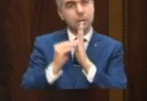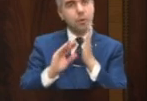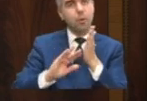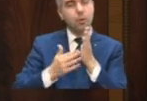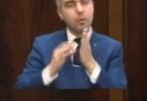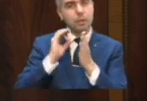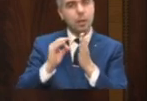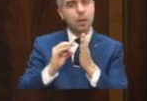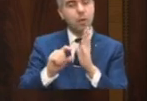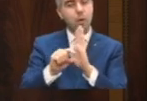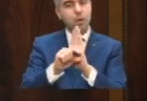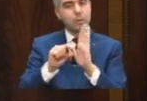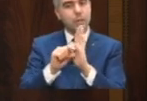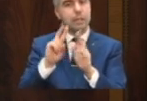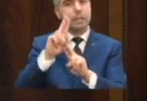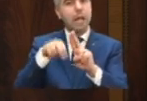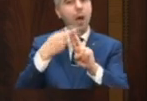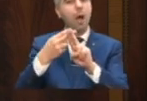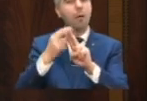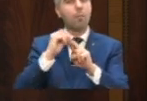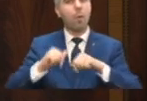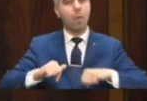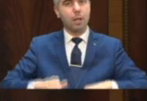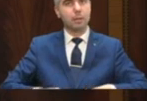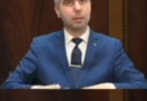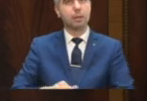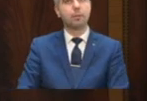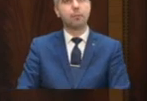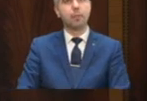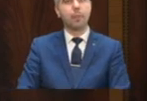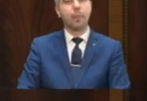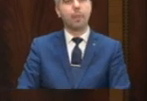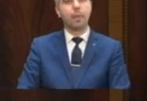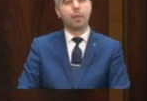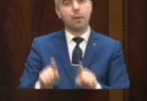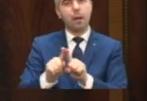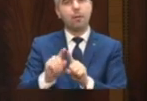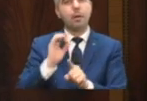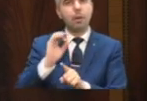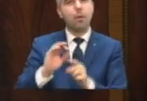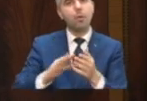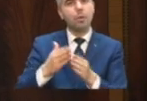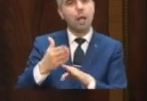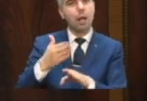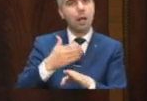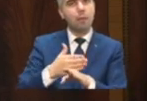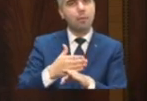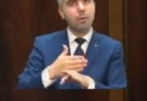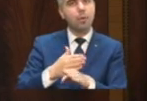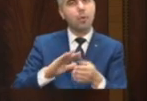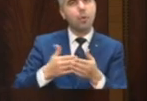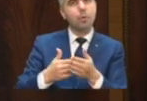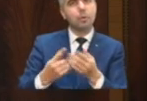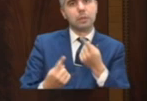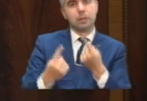يمكن أن تخرج على الجواب السيد الوزير، أنا خليت في الأول المداخلة اللي قبل عندما أطرت